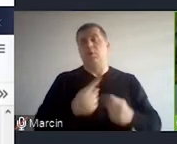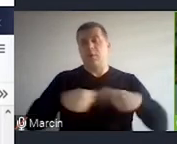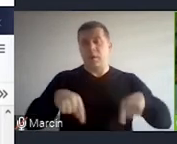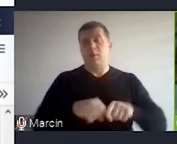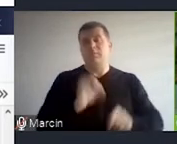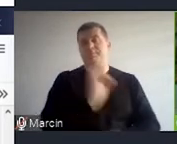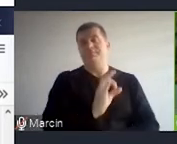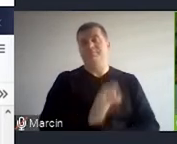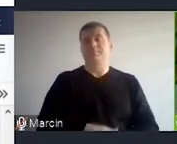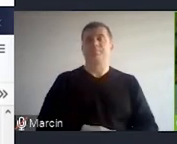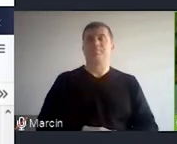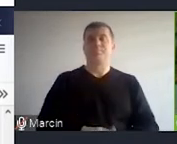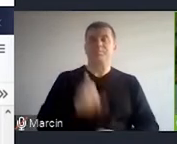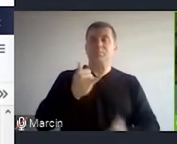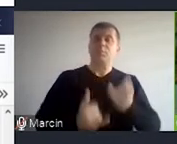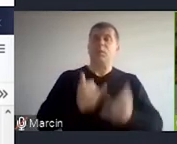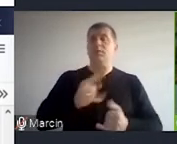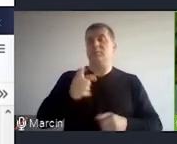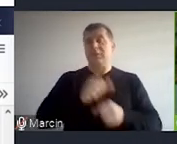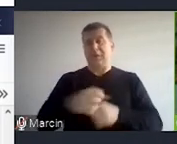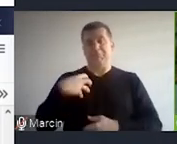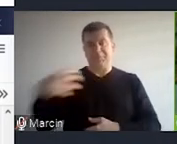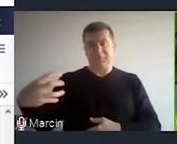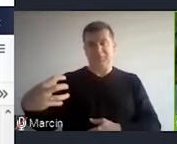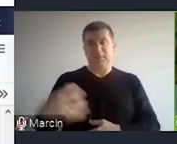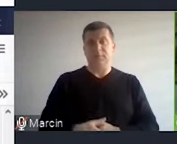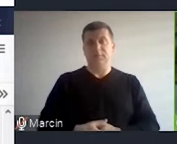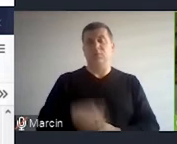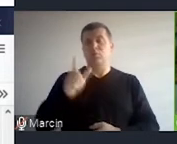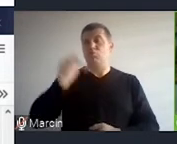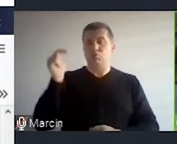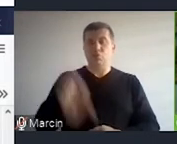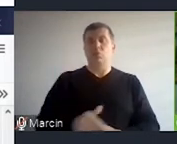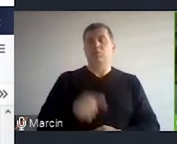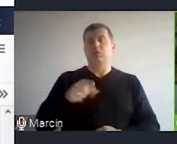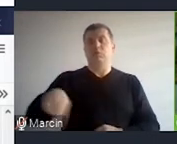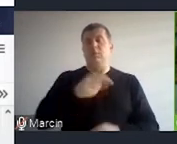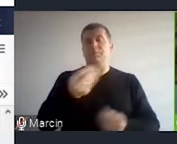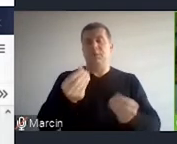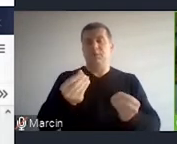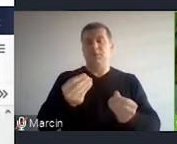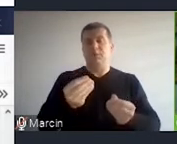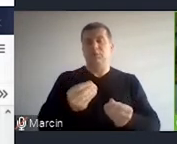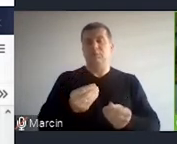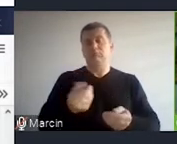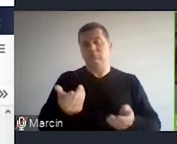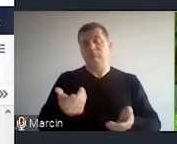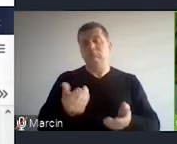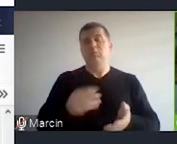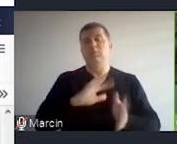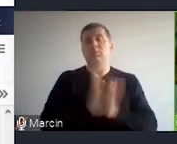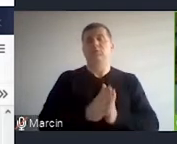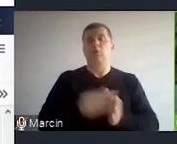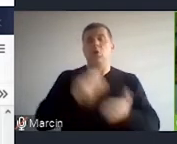zrealizować. Jeśli jesteście biznesem, to musicie te pieniądze pokryć kosztami